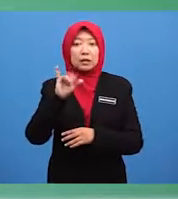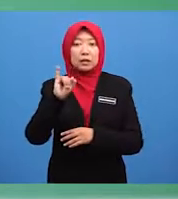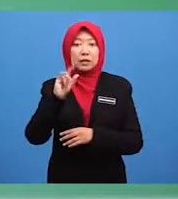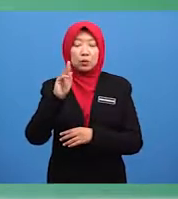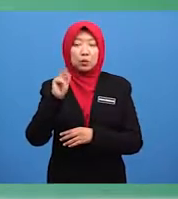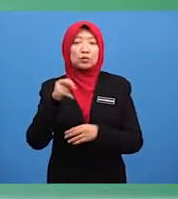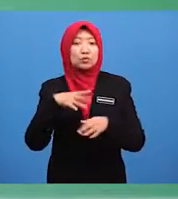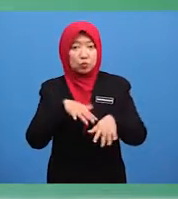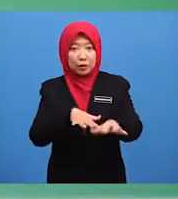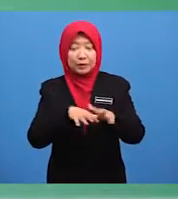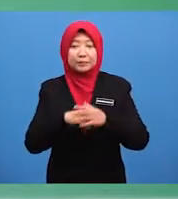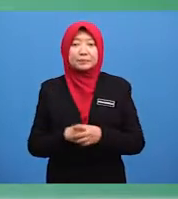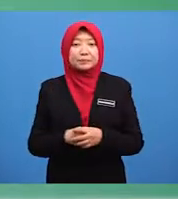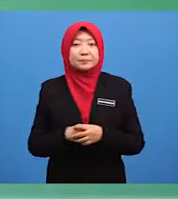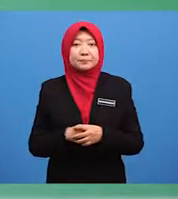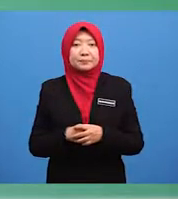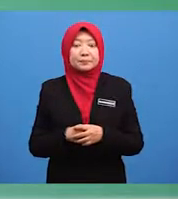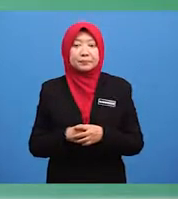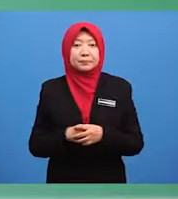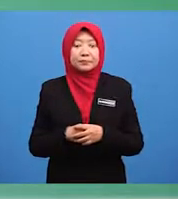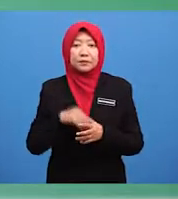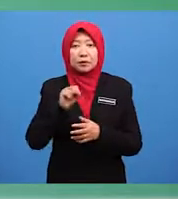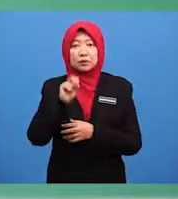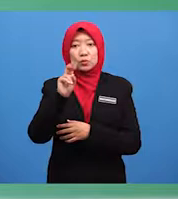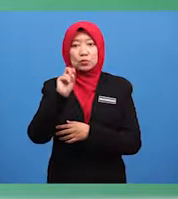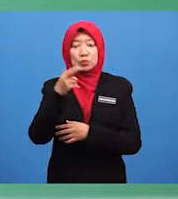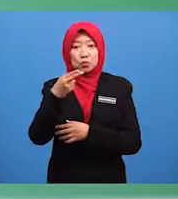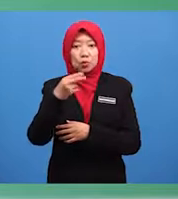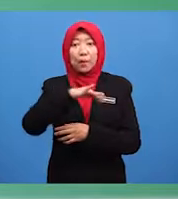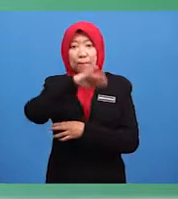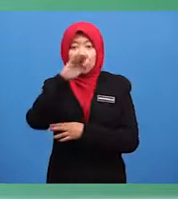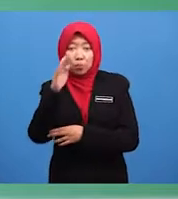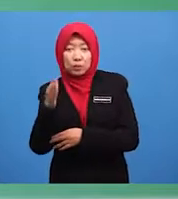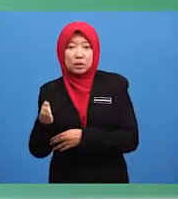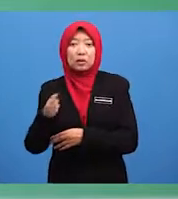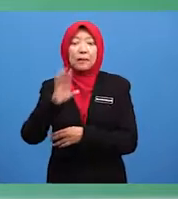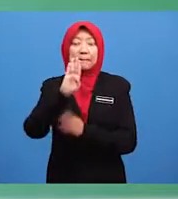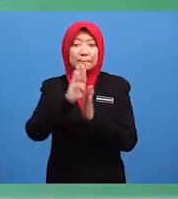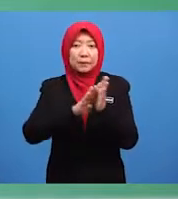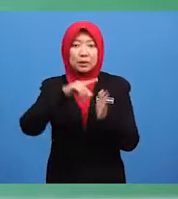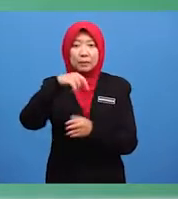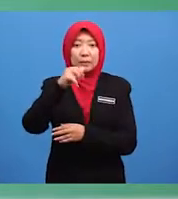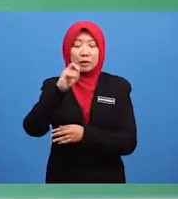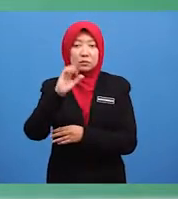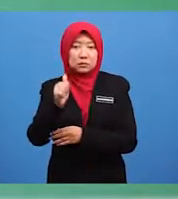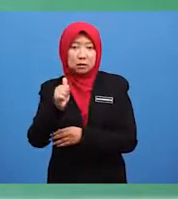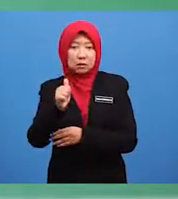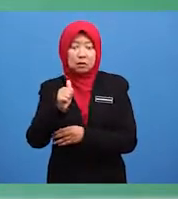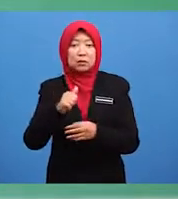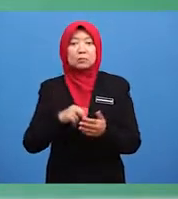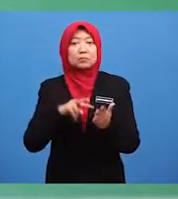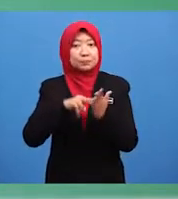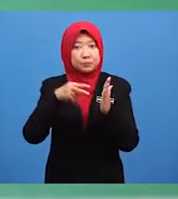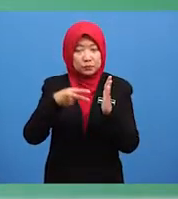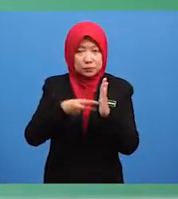sungai. Manakala susuh bukit berpancar pula merujuk di mana aliran